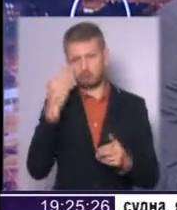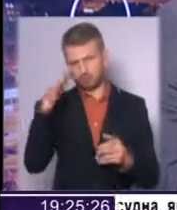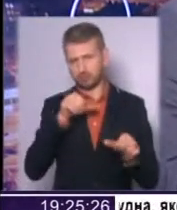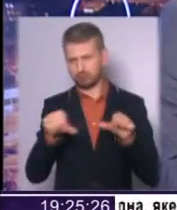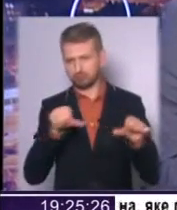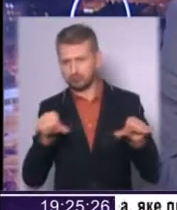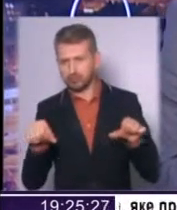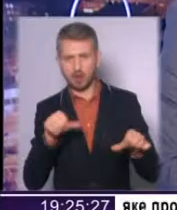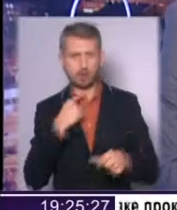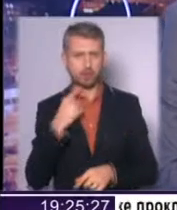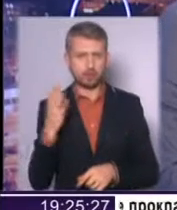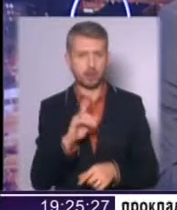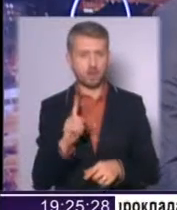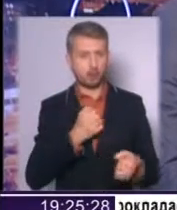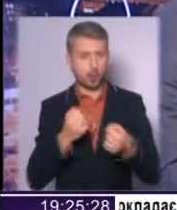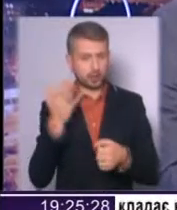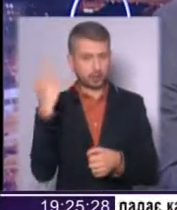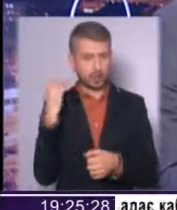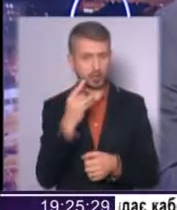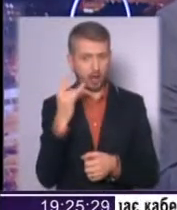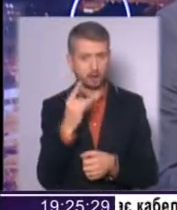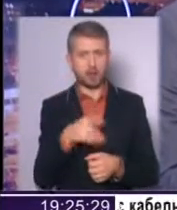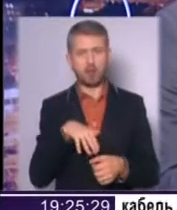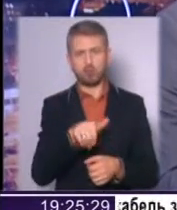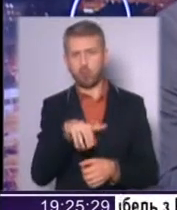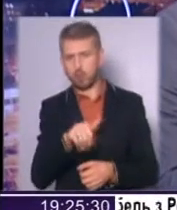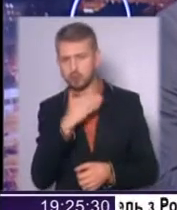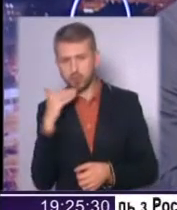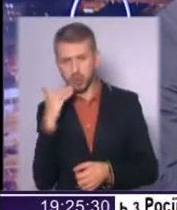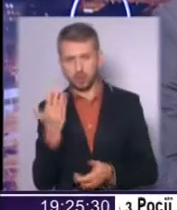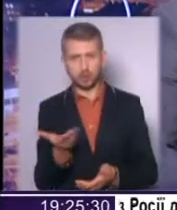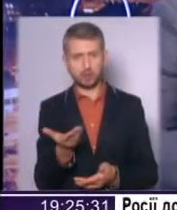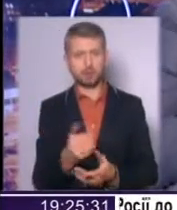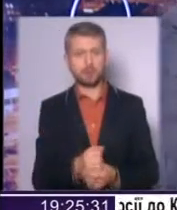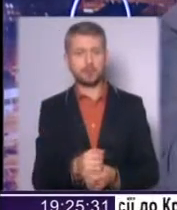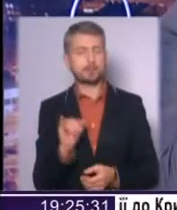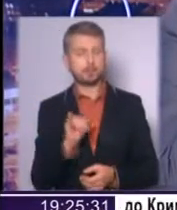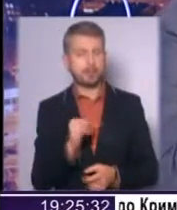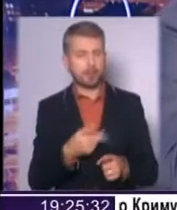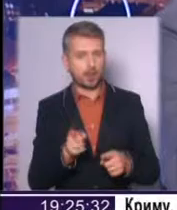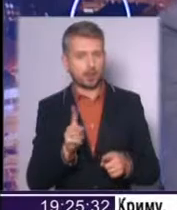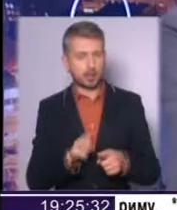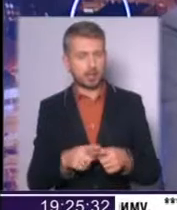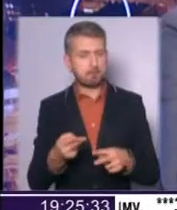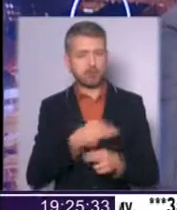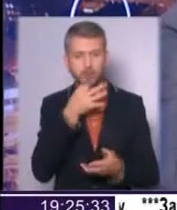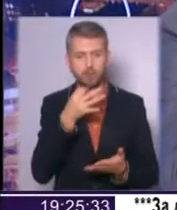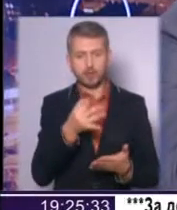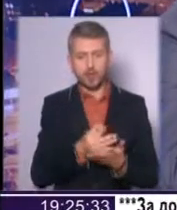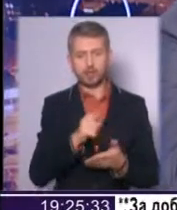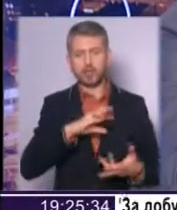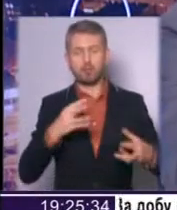парламентаризму в цілому. По-перше, ми бачимо банальне порушування регламенту, конституції, законів України, які не дотримуються.